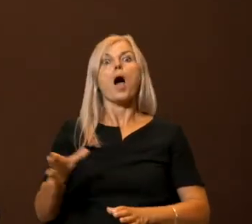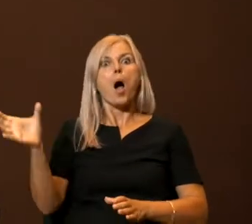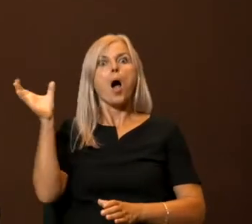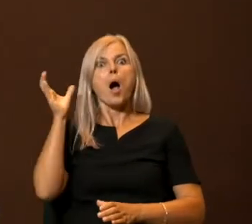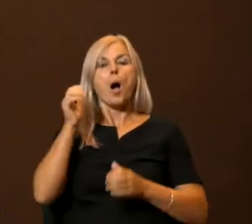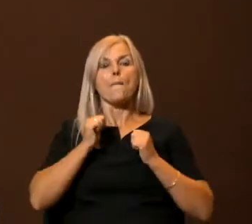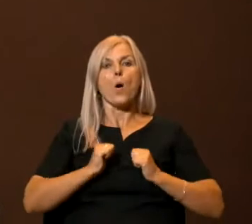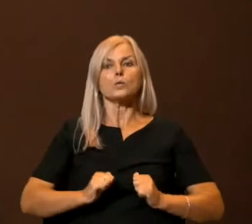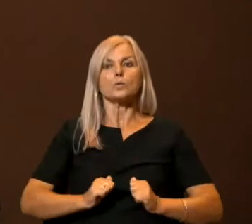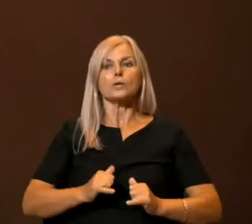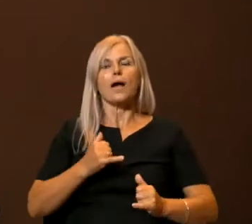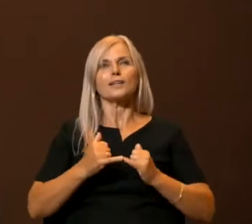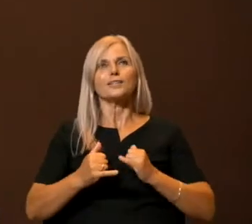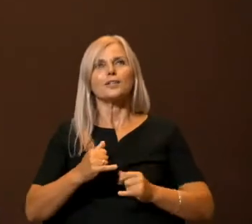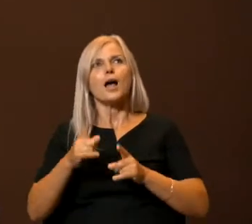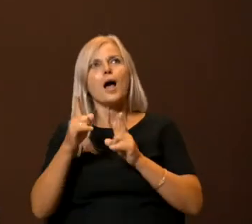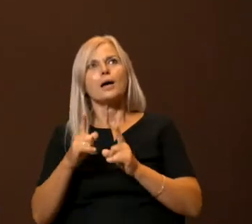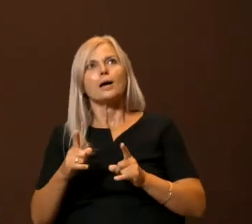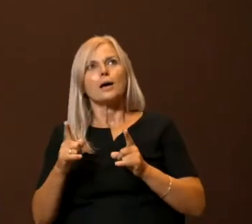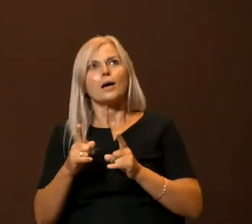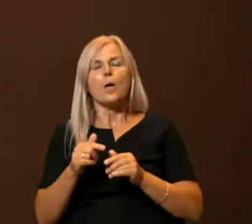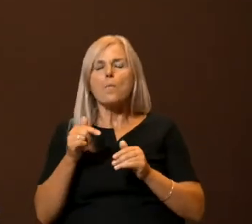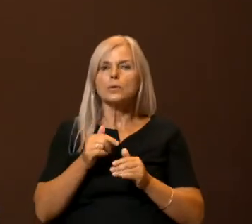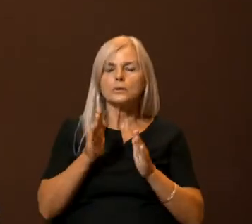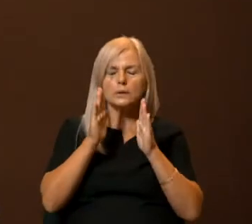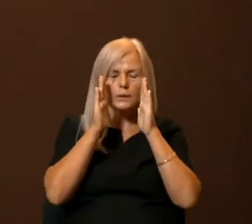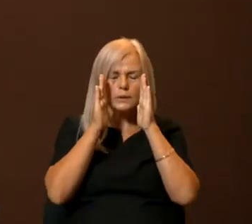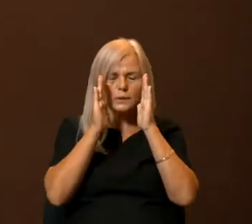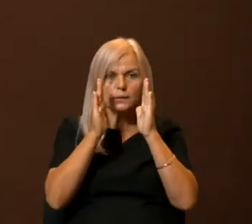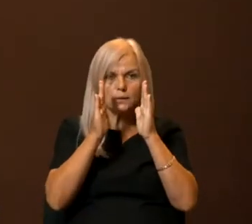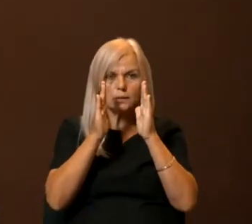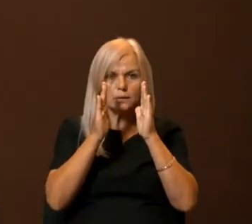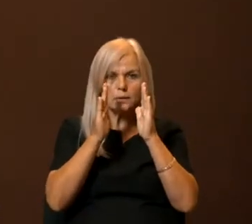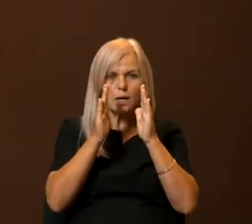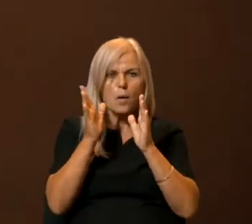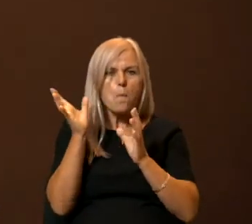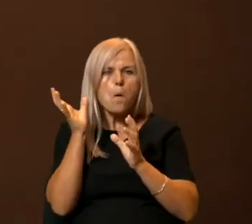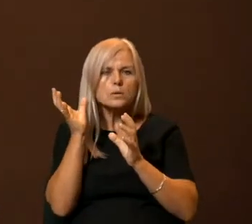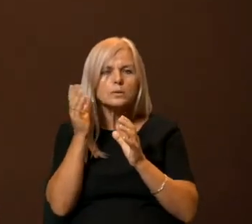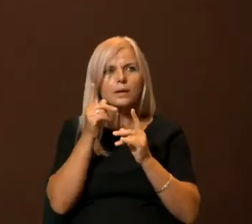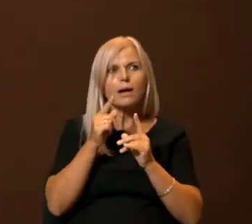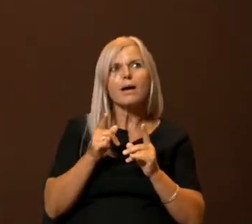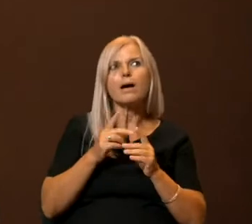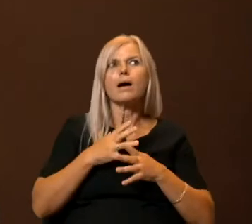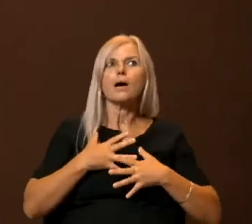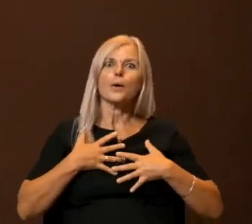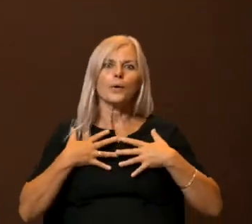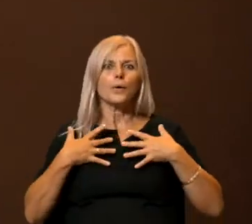posłusznymi. Kiedy słuchamy muzyki, musimy skupić się, musimy być posłuszni temu, co się dzieje.